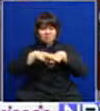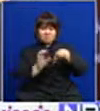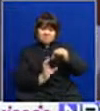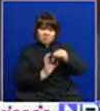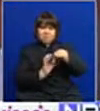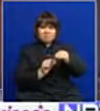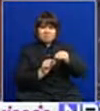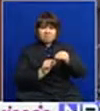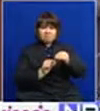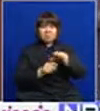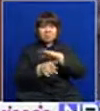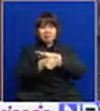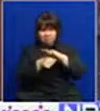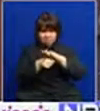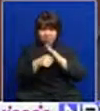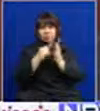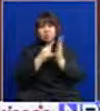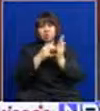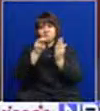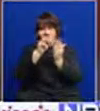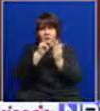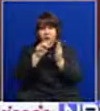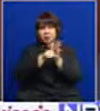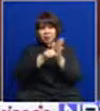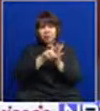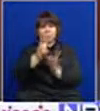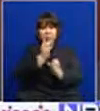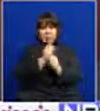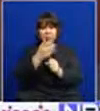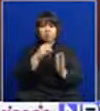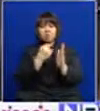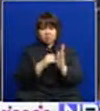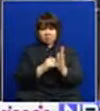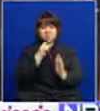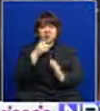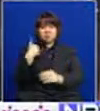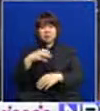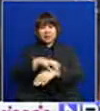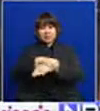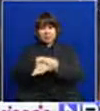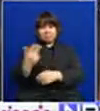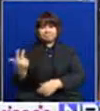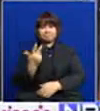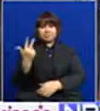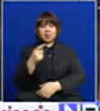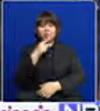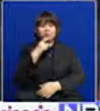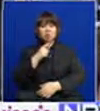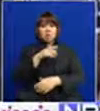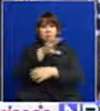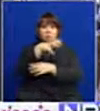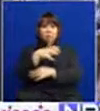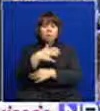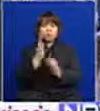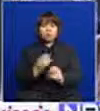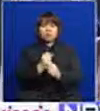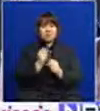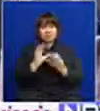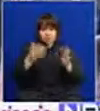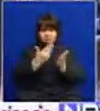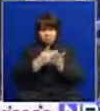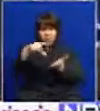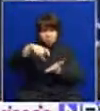านจังหวัดมุกดาหารรับสารภาพทำมาแล้ว6ครั้งและจับ3ผู้ต้องหาขบวนการแก๊งคอลเซ็นเตอร์อ้างเป็นเจ้าหน้าที่รัฐหลอกให้ประชาชน